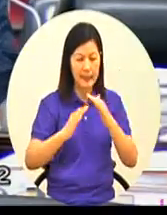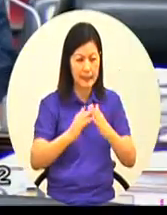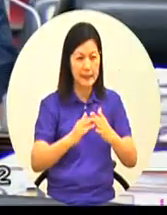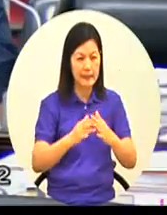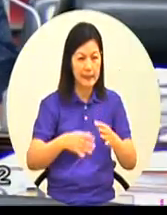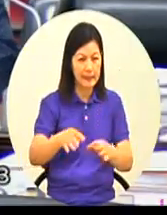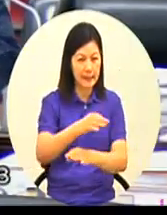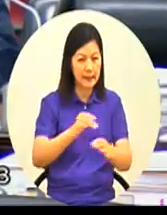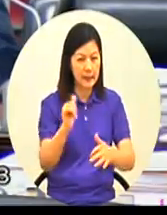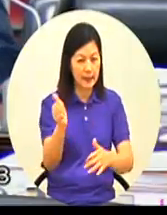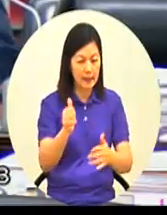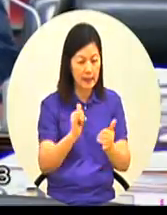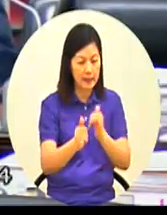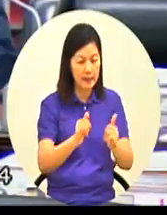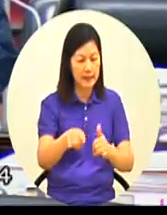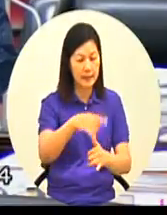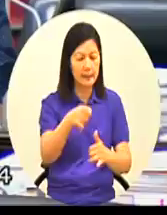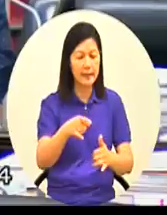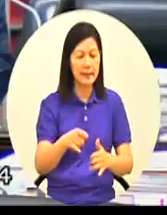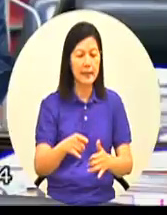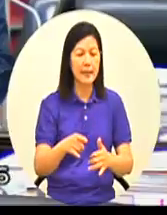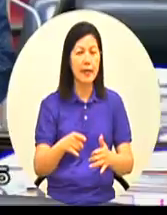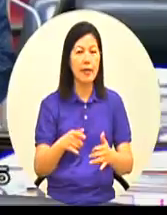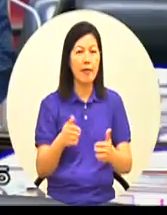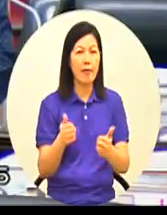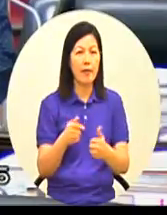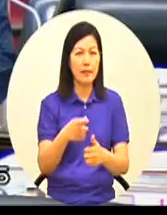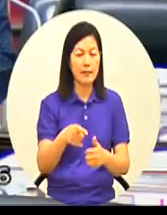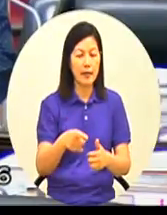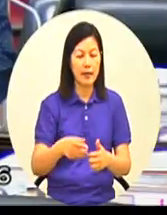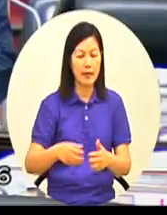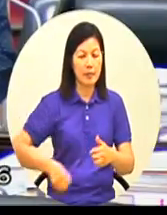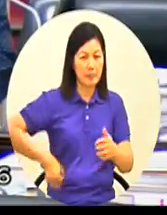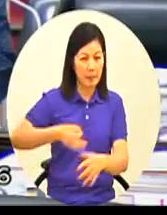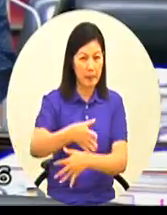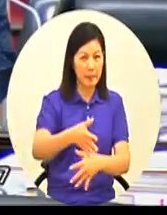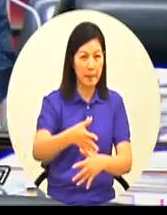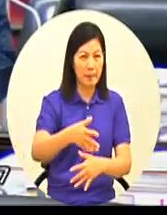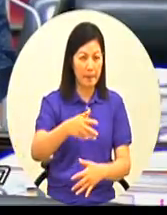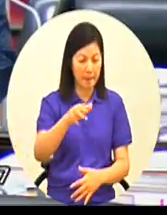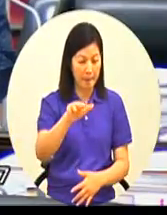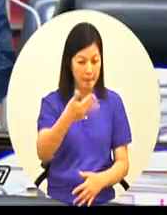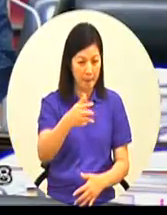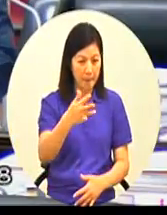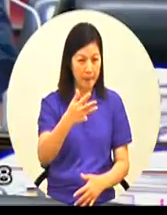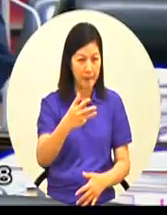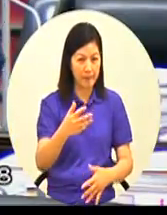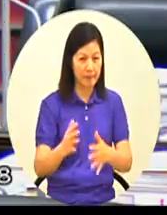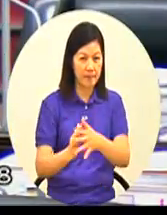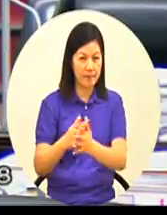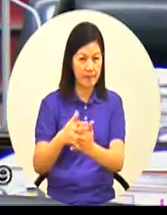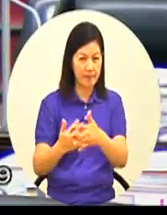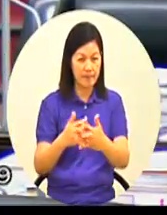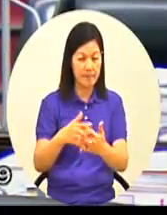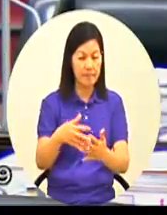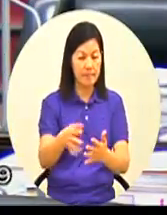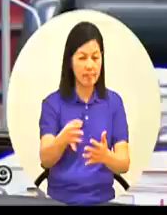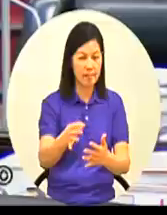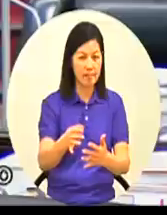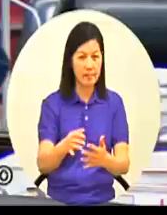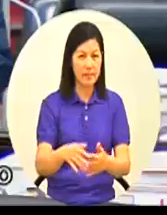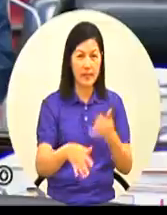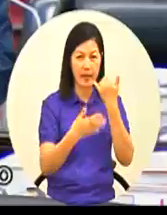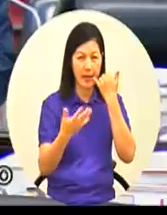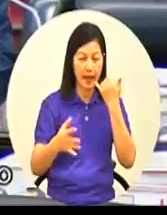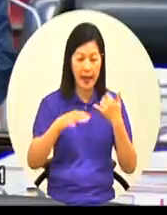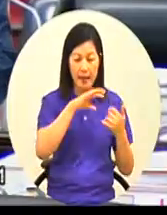会。就直接拿出800亿的这个美元，就直接在这个跟海发市就做了